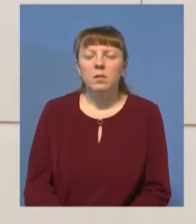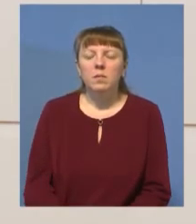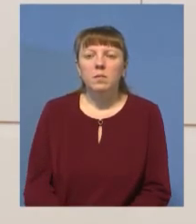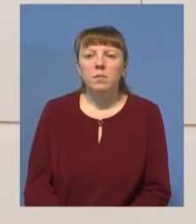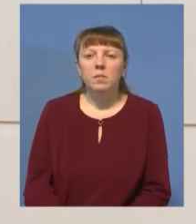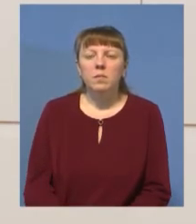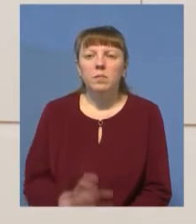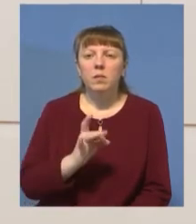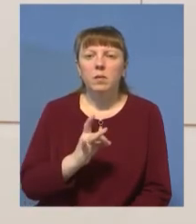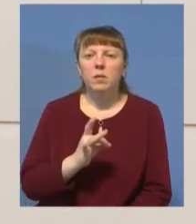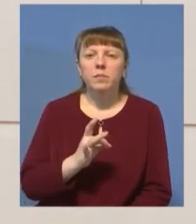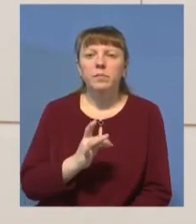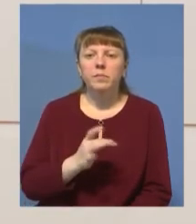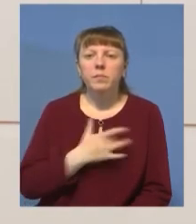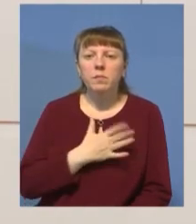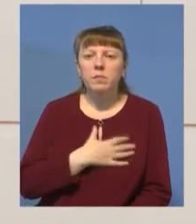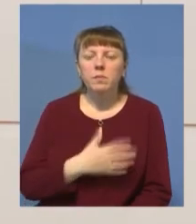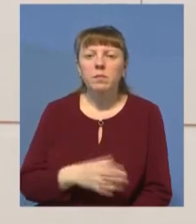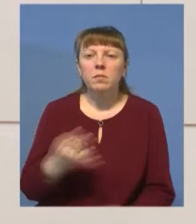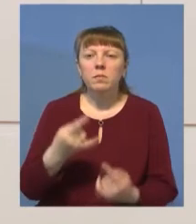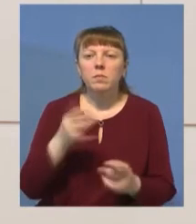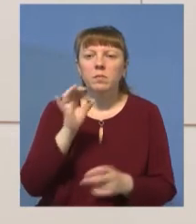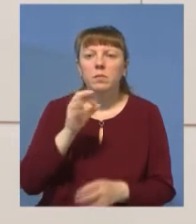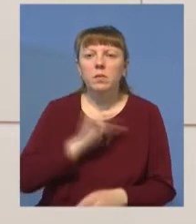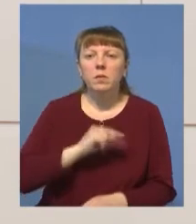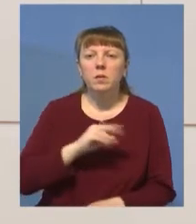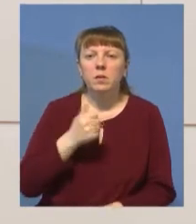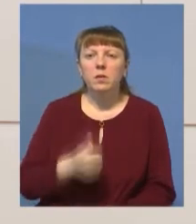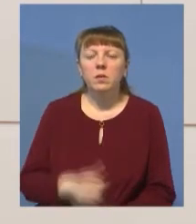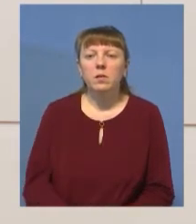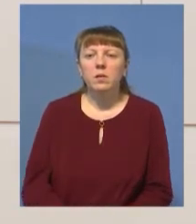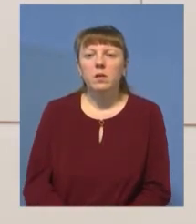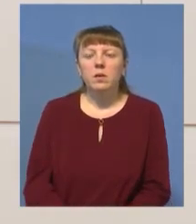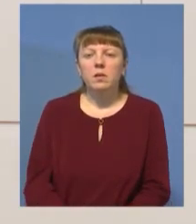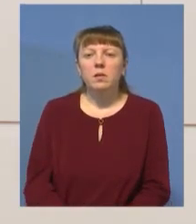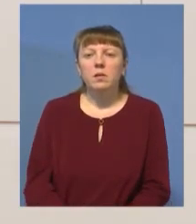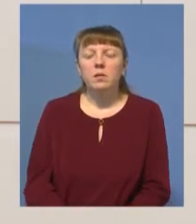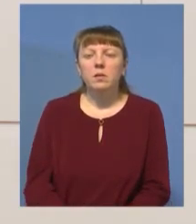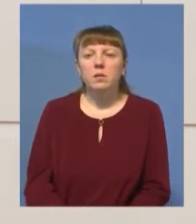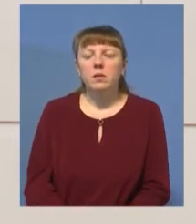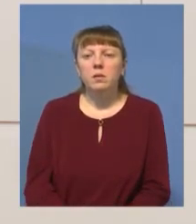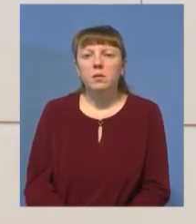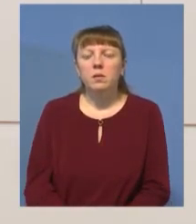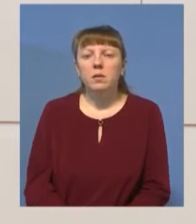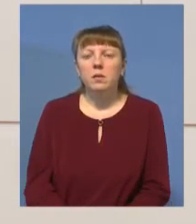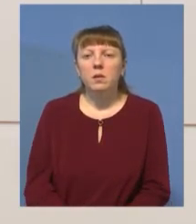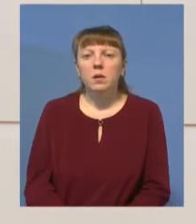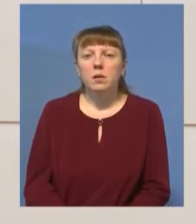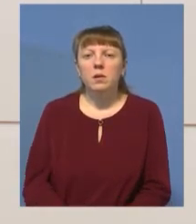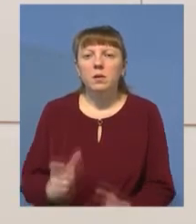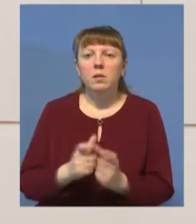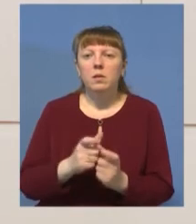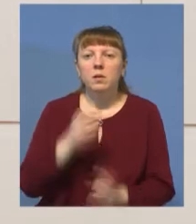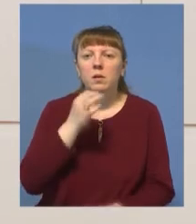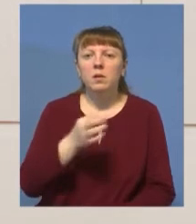товар при нем посмотрели, телевизор прекрасно работал, все нормально. Но единственное, что сам покупатель